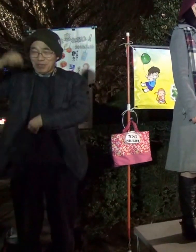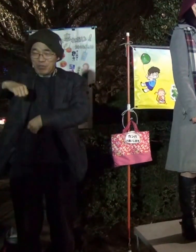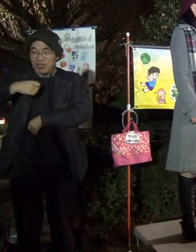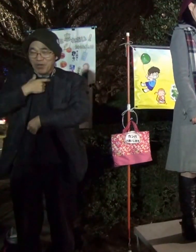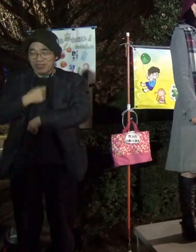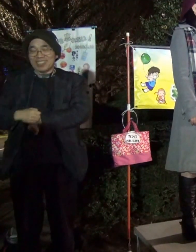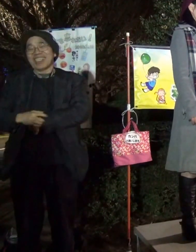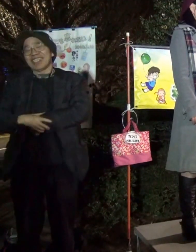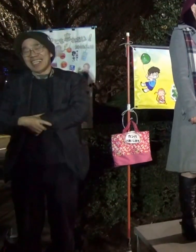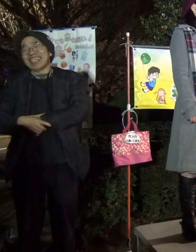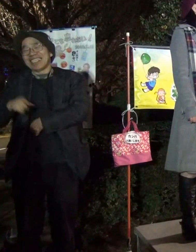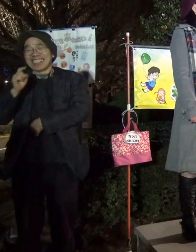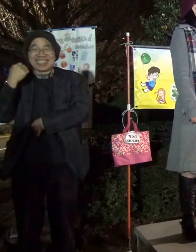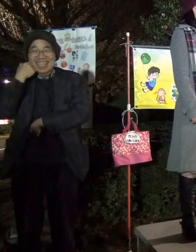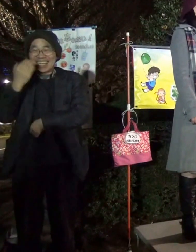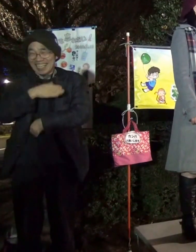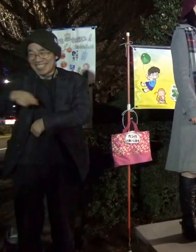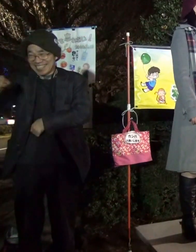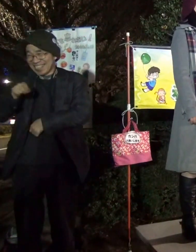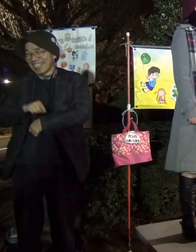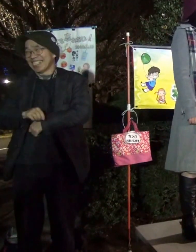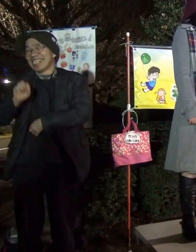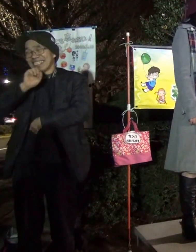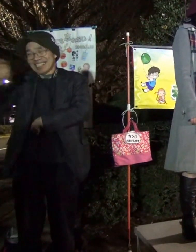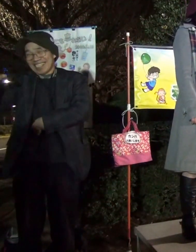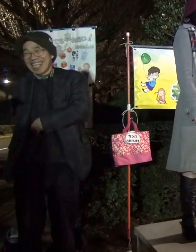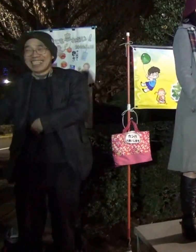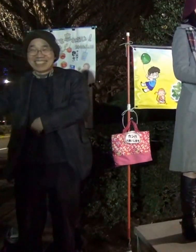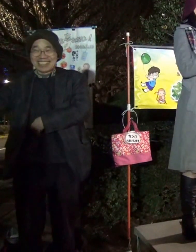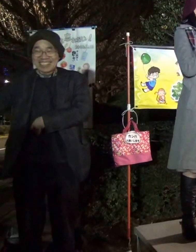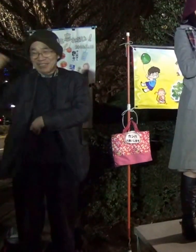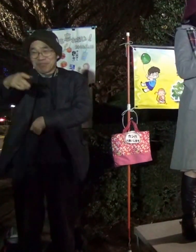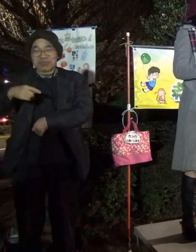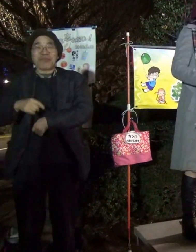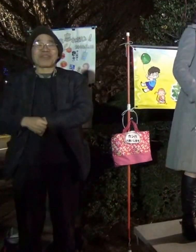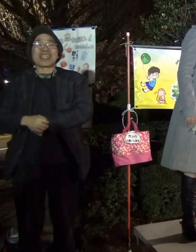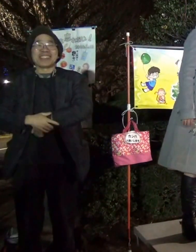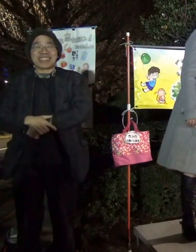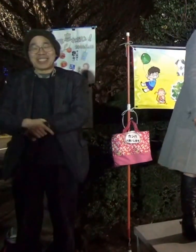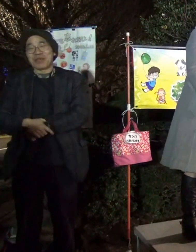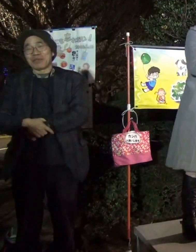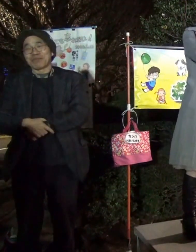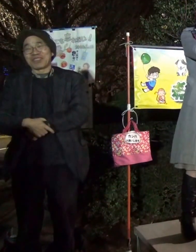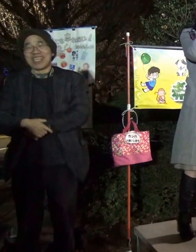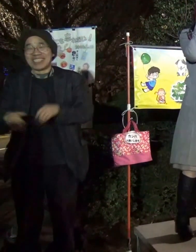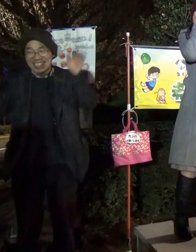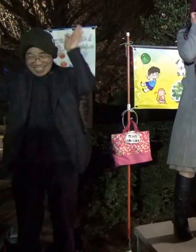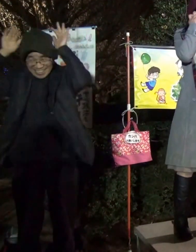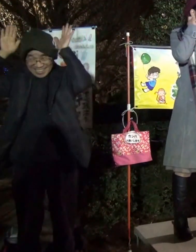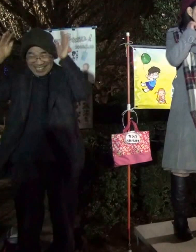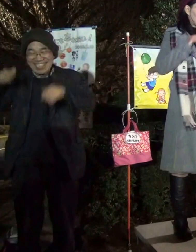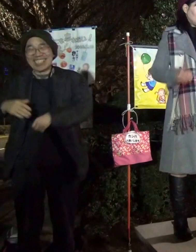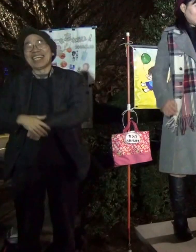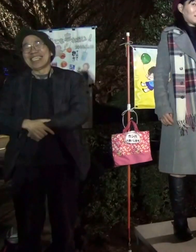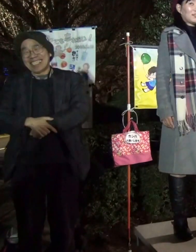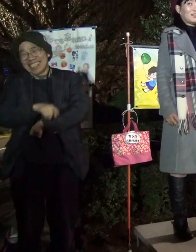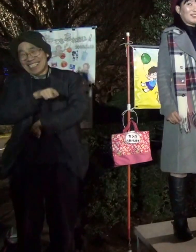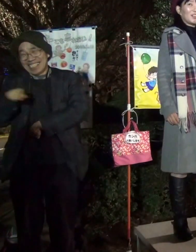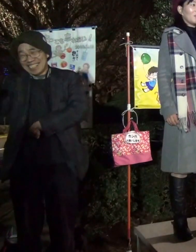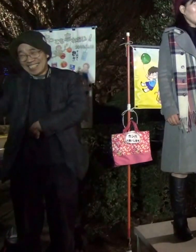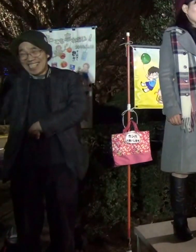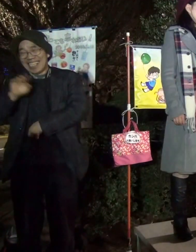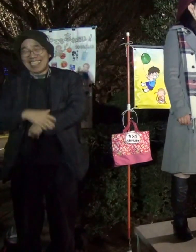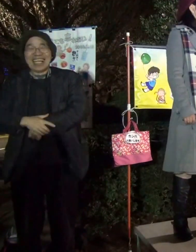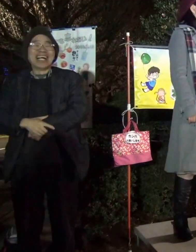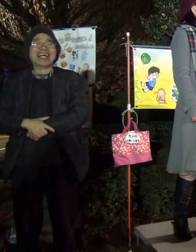けよう。 いやダメです、それもやめてください。平和的に 誰かじゃ、誰かじゃなくて犬とかけしかけようよ、